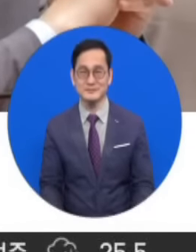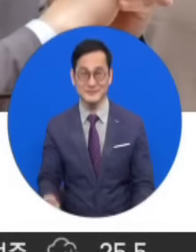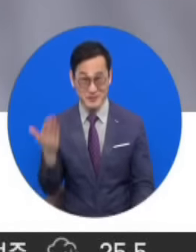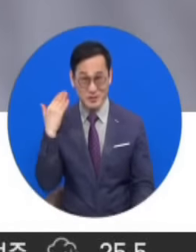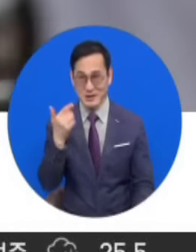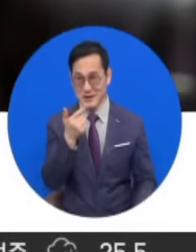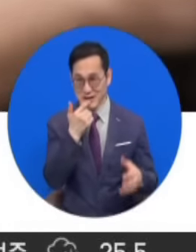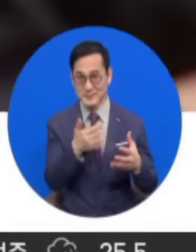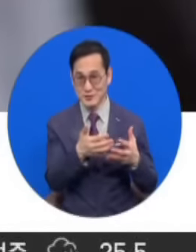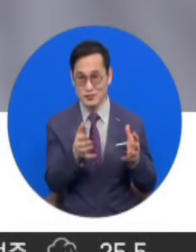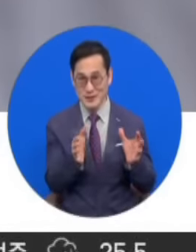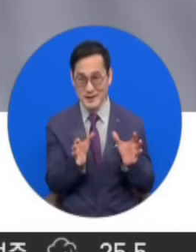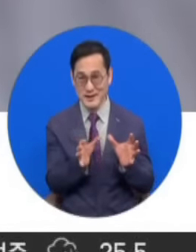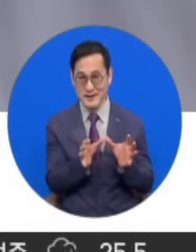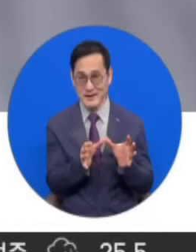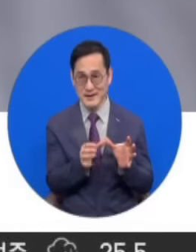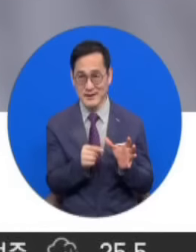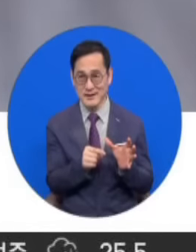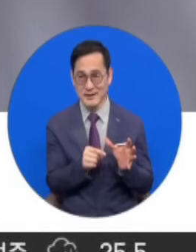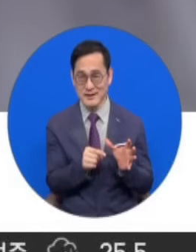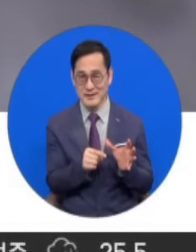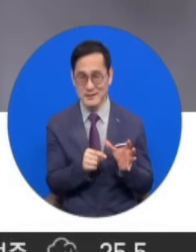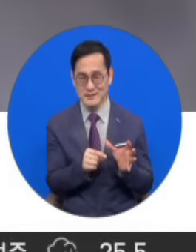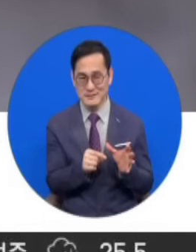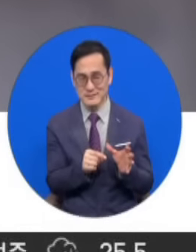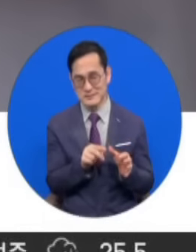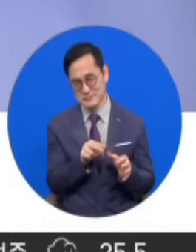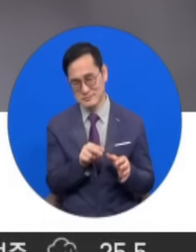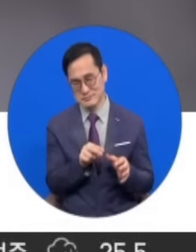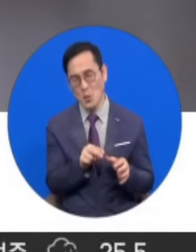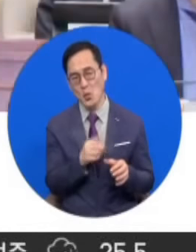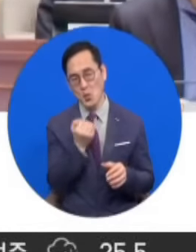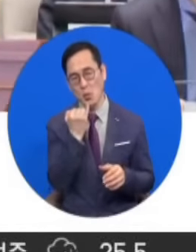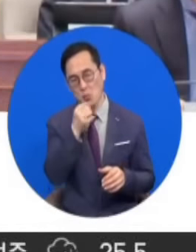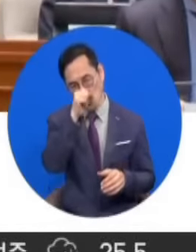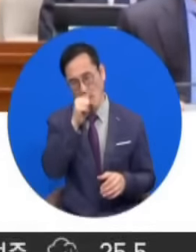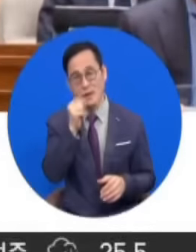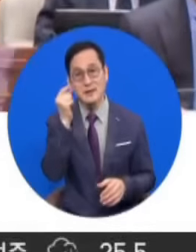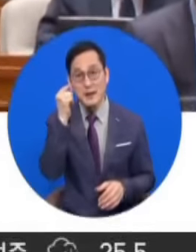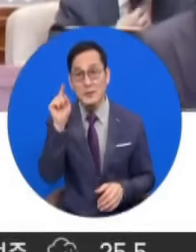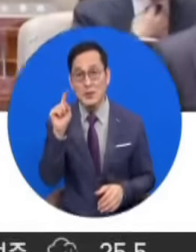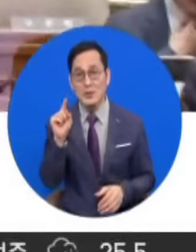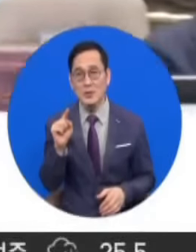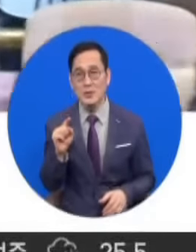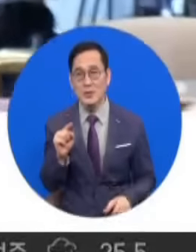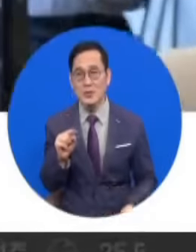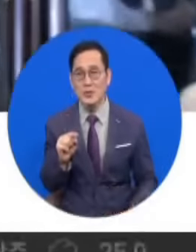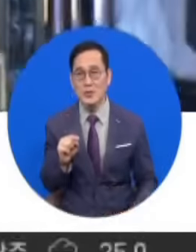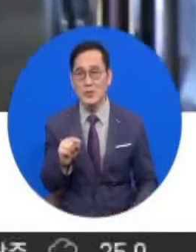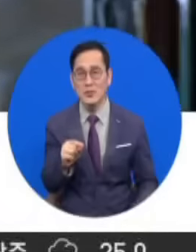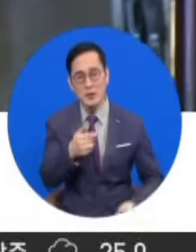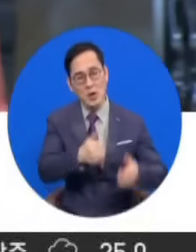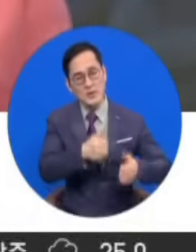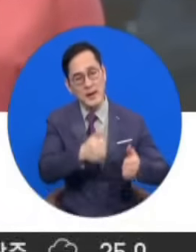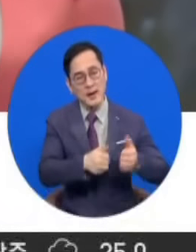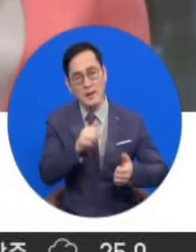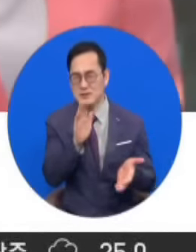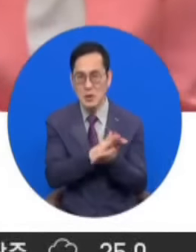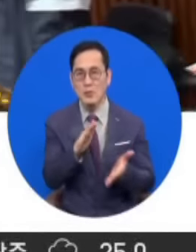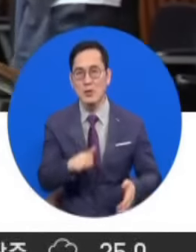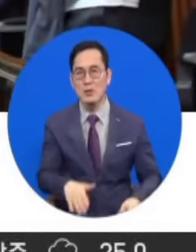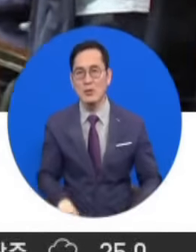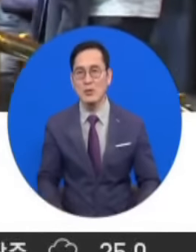그 좋아 보이는 장점이 뭐였냐면은 당내 항상 그 경쟁 세력들이 있어서